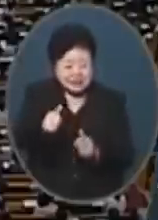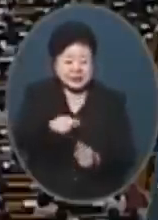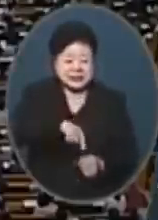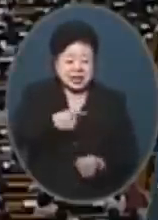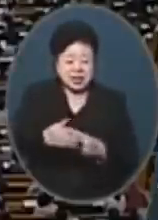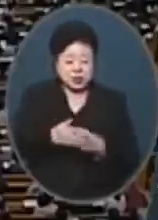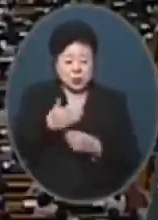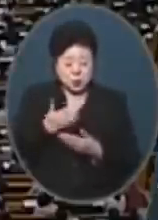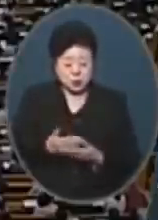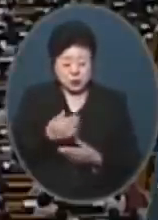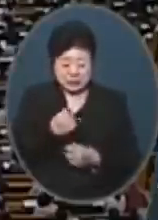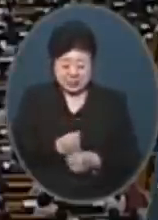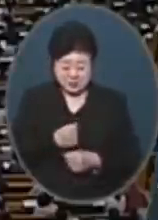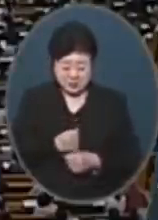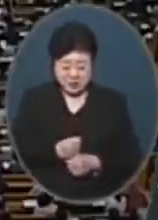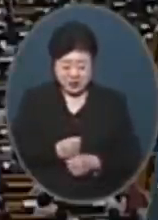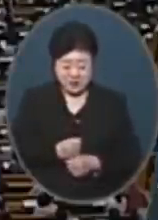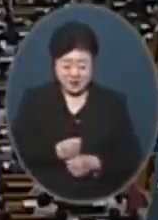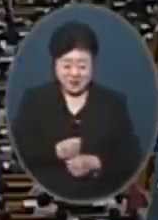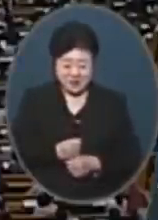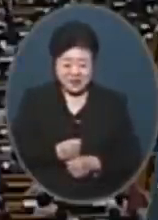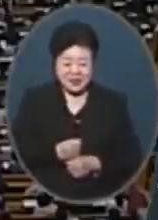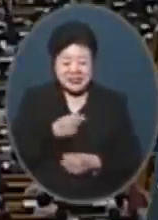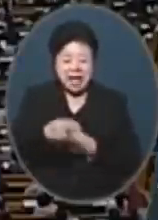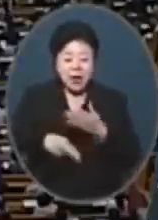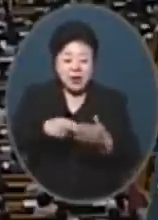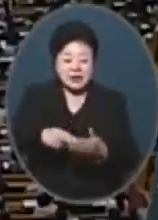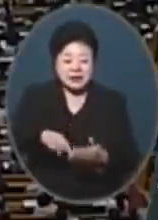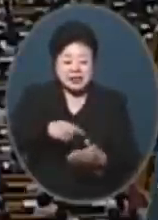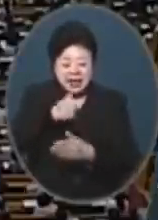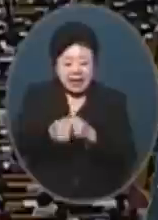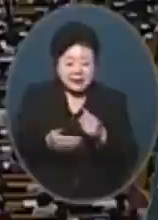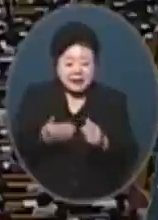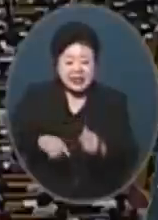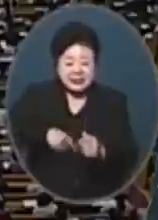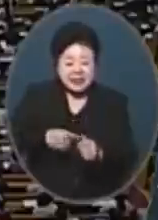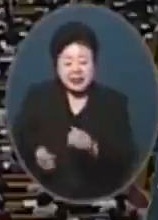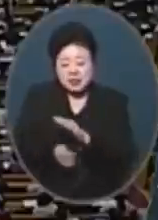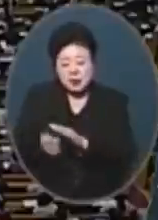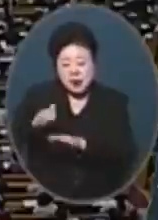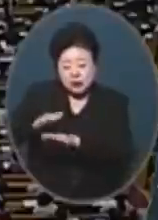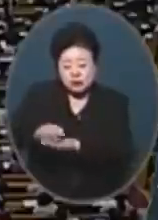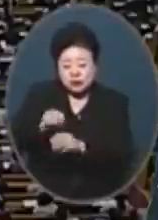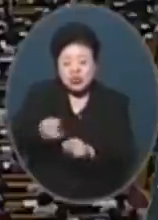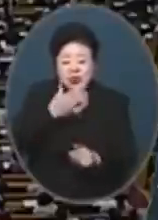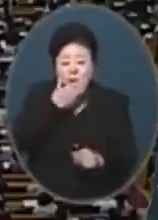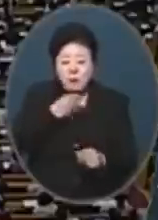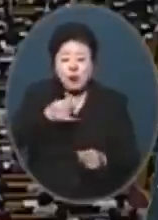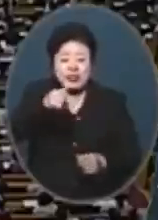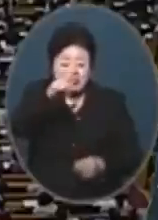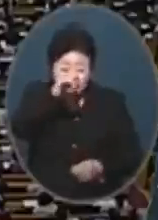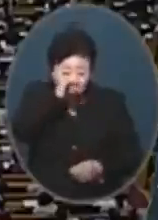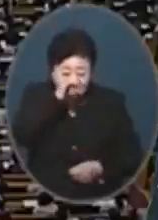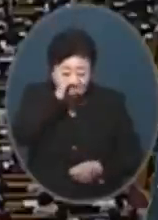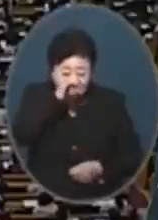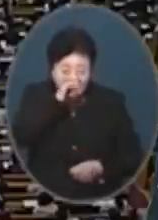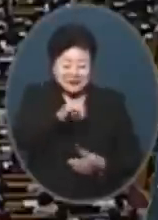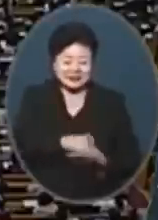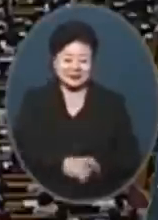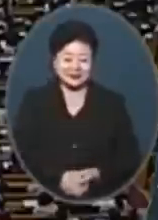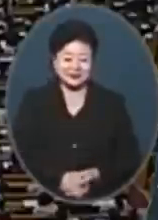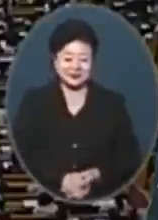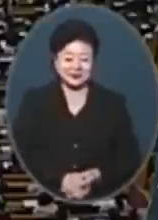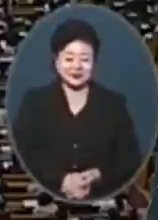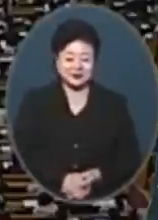자기의 도움으로 삼으며 야훼는 자기 하나님에게 자기의 소망을 두는 자는 복이